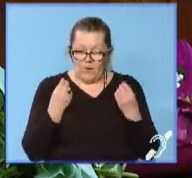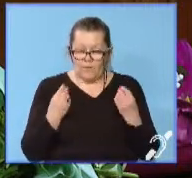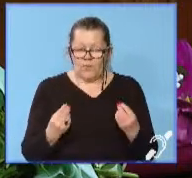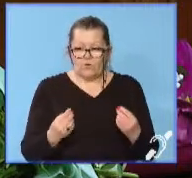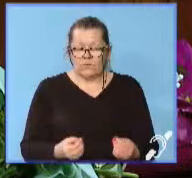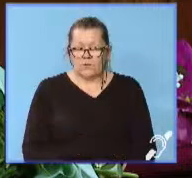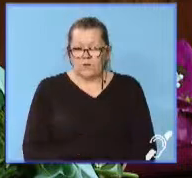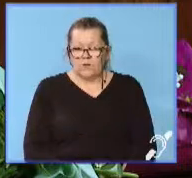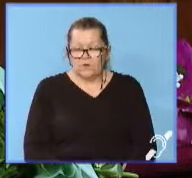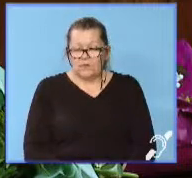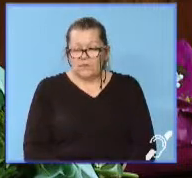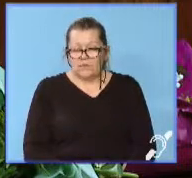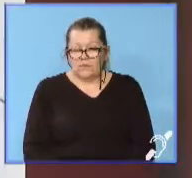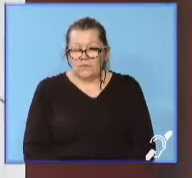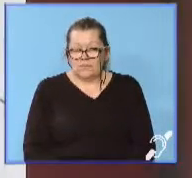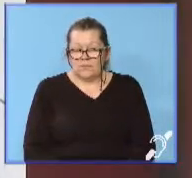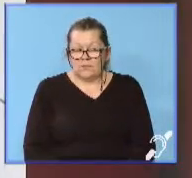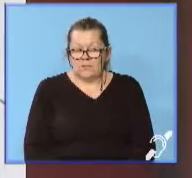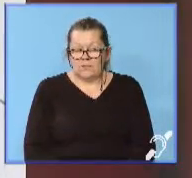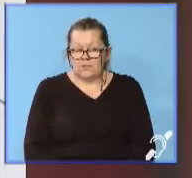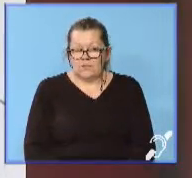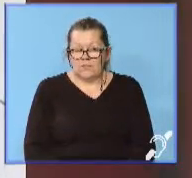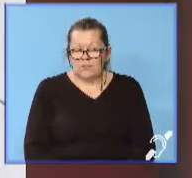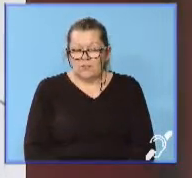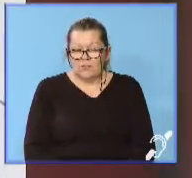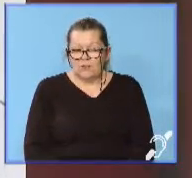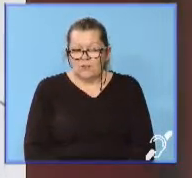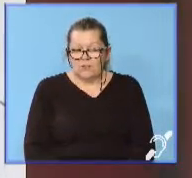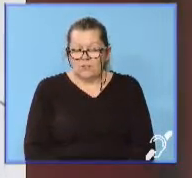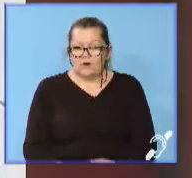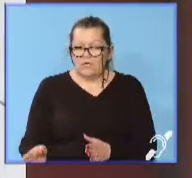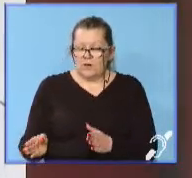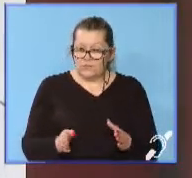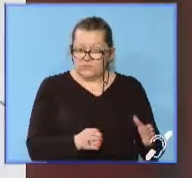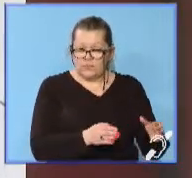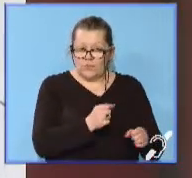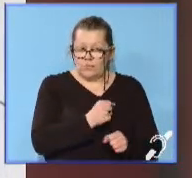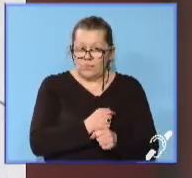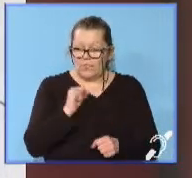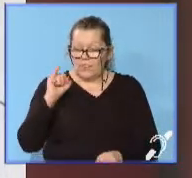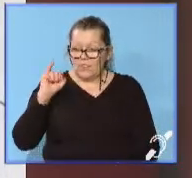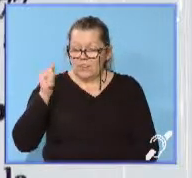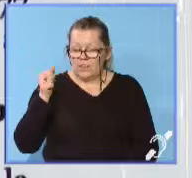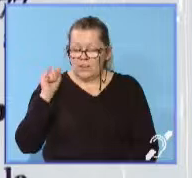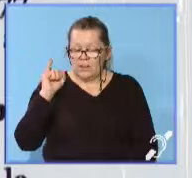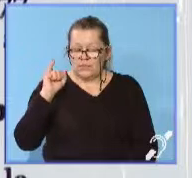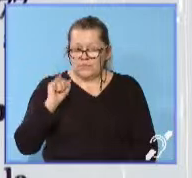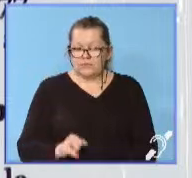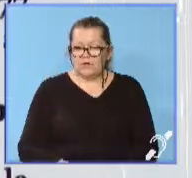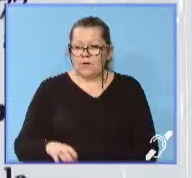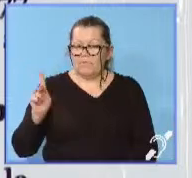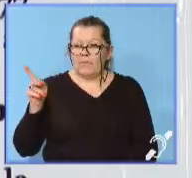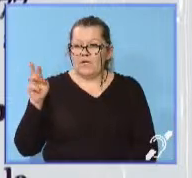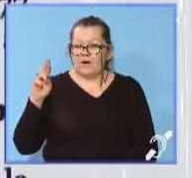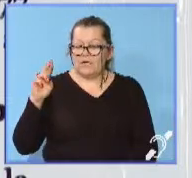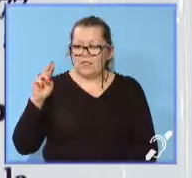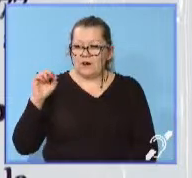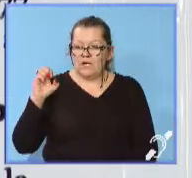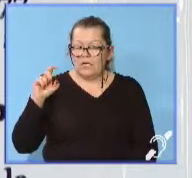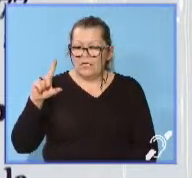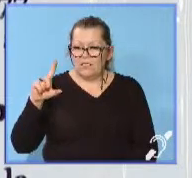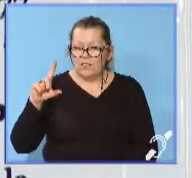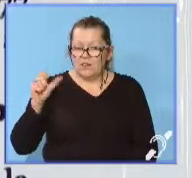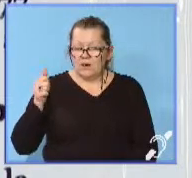pentru ciureanu cu studii și un început de carieră la Iași în preajma lui garabeti brăileanu Alexandru